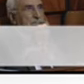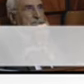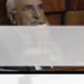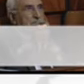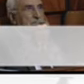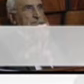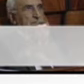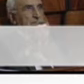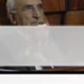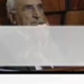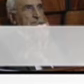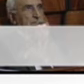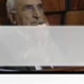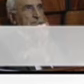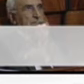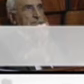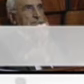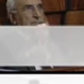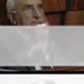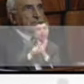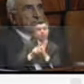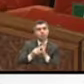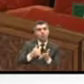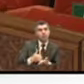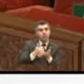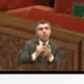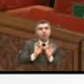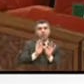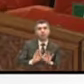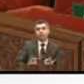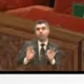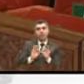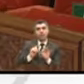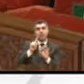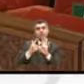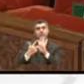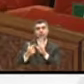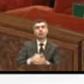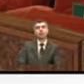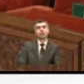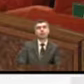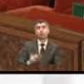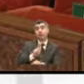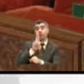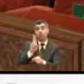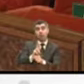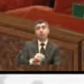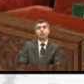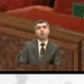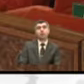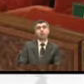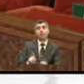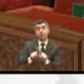المحليه والجهويه والوطنيه، وهو الحق الذي اقره الفصل 17. لذا نسائلكم، هل هناك